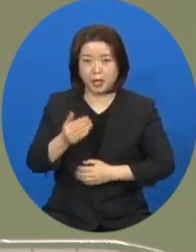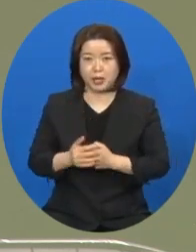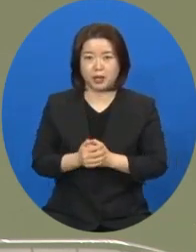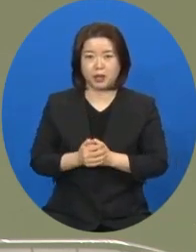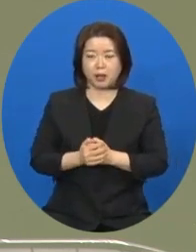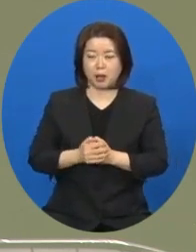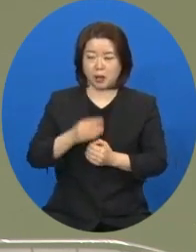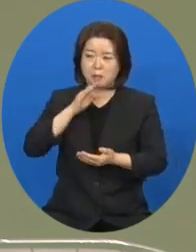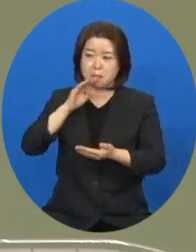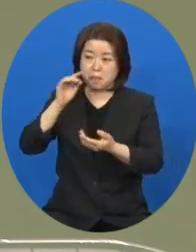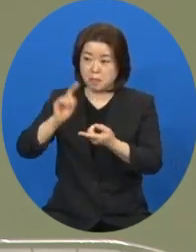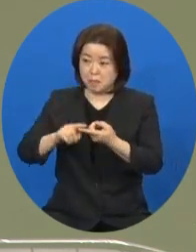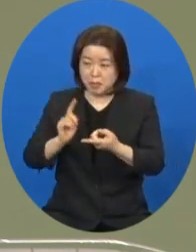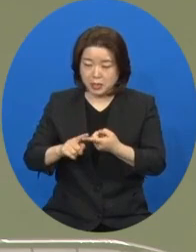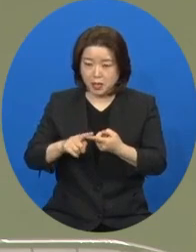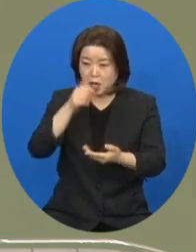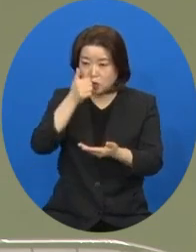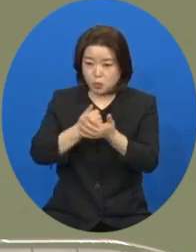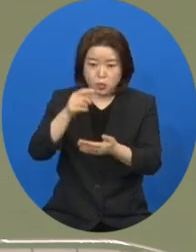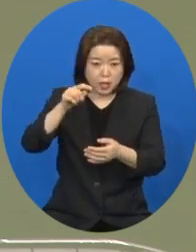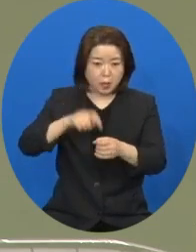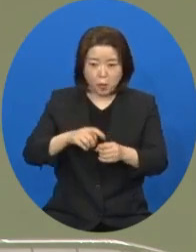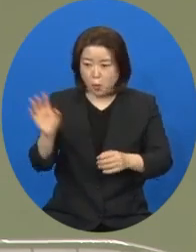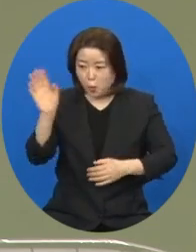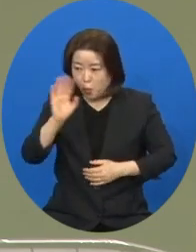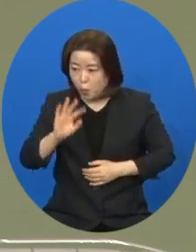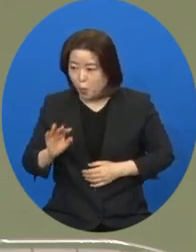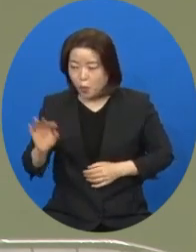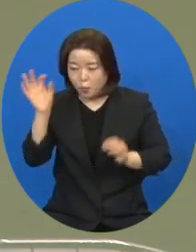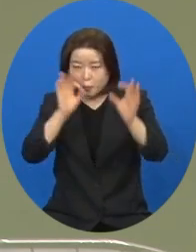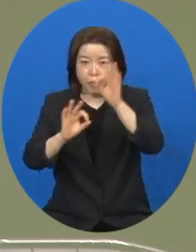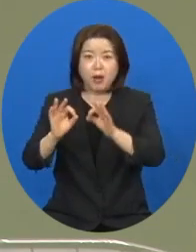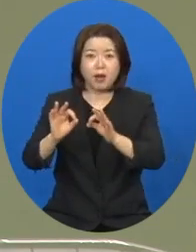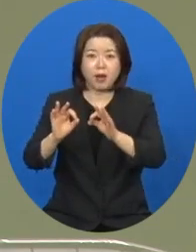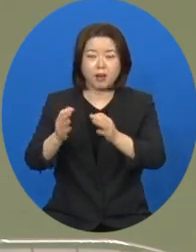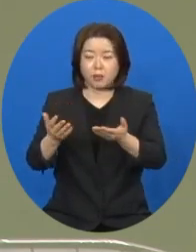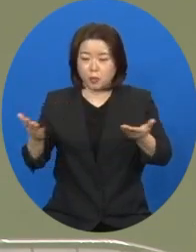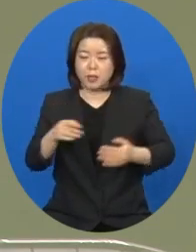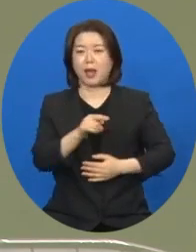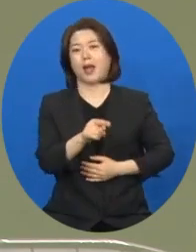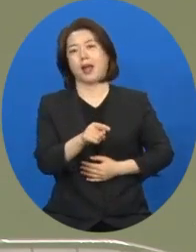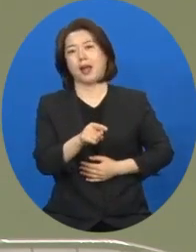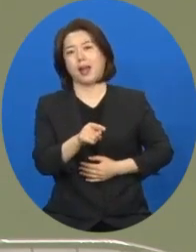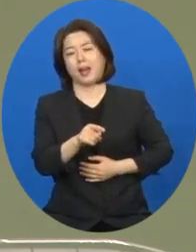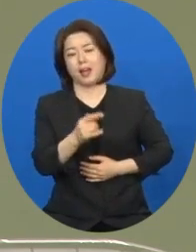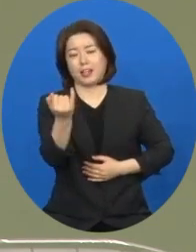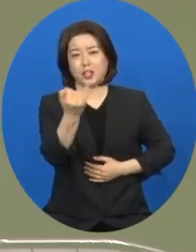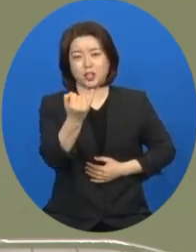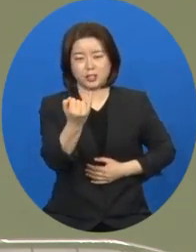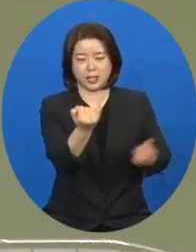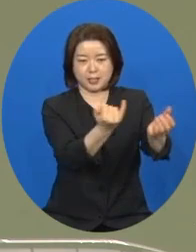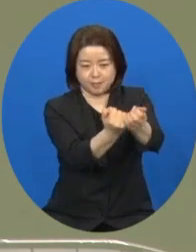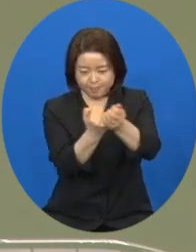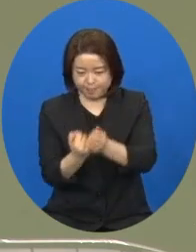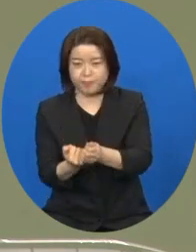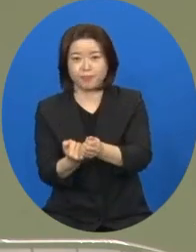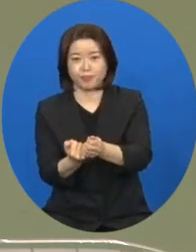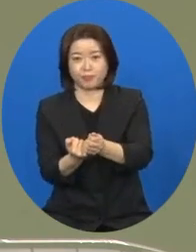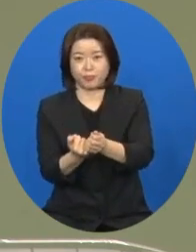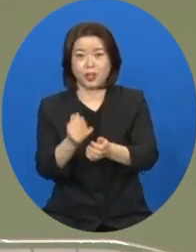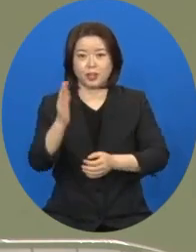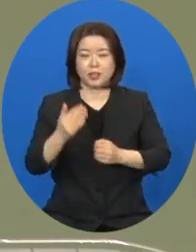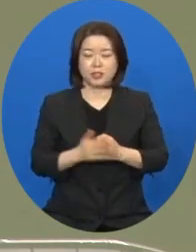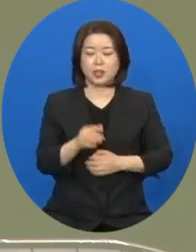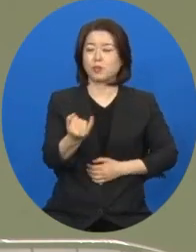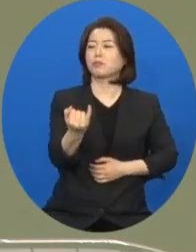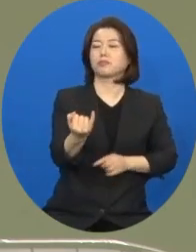죽일 죄목을 못 찾고 있는 겁니다. 그래서 가늠하다가 현장에 붙잡힌 여인을 예수님 앞에 끌고 온 거예요.